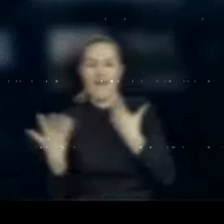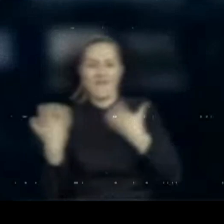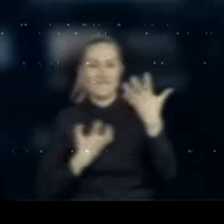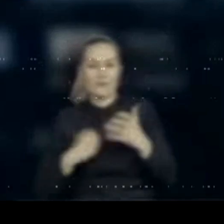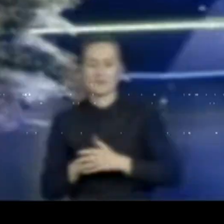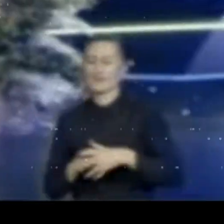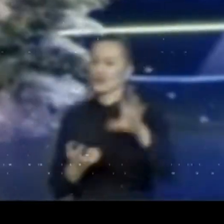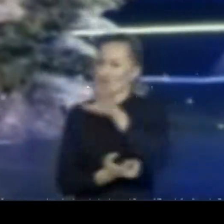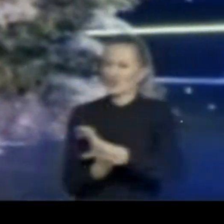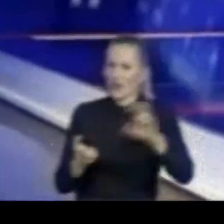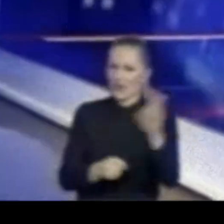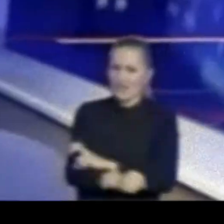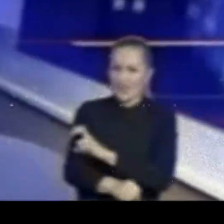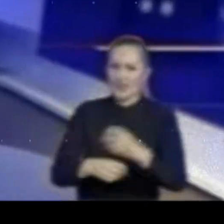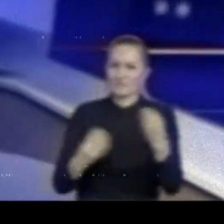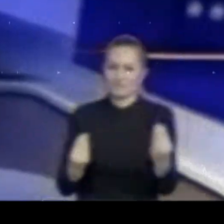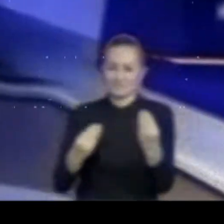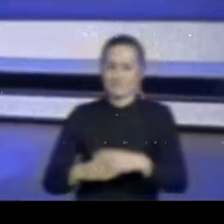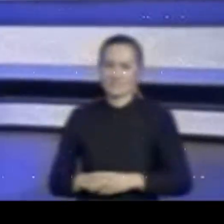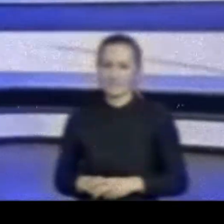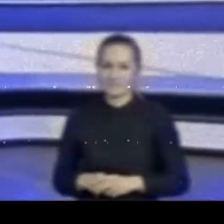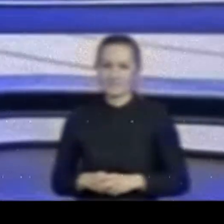Światowe technologie.